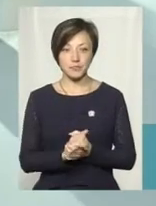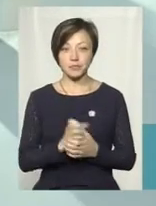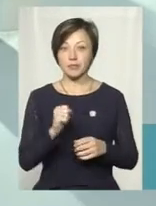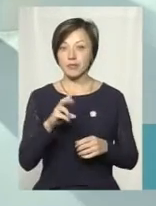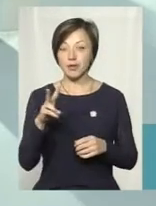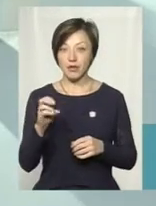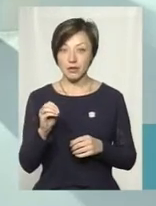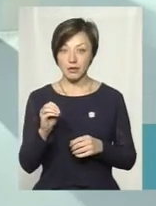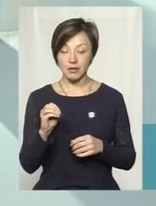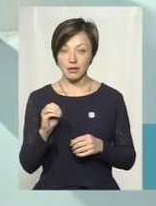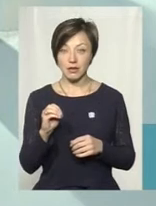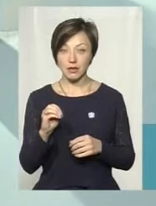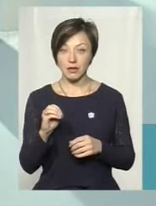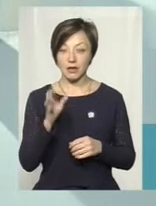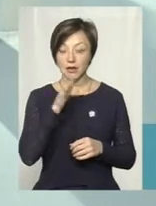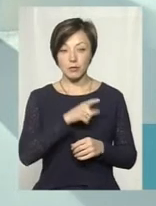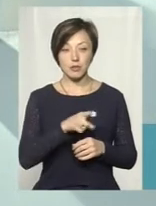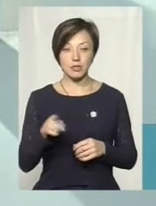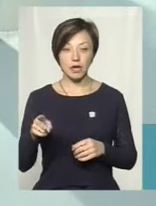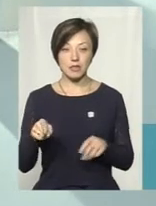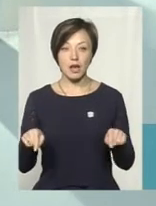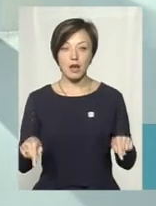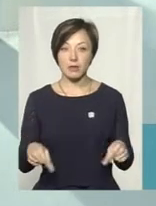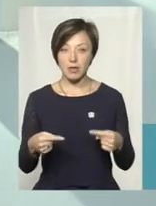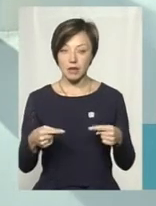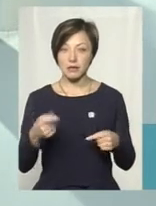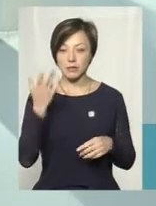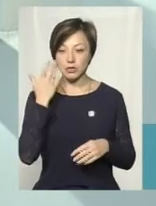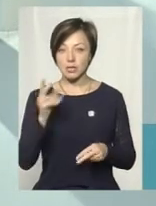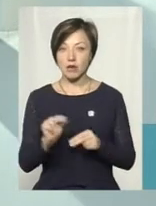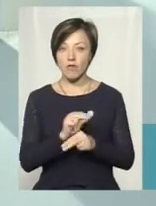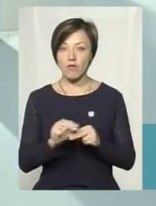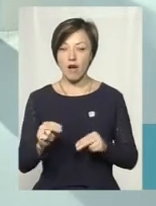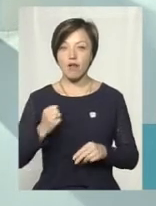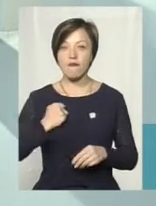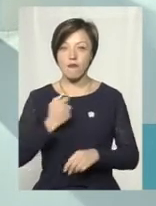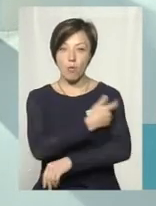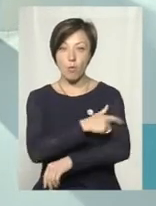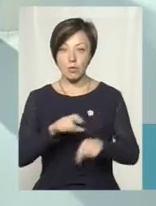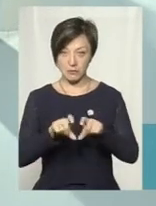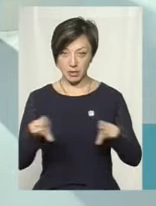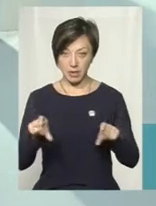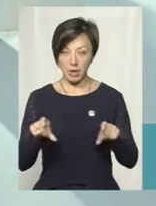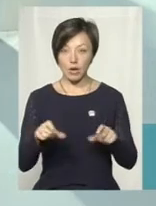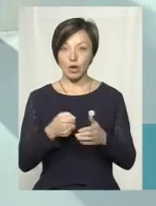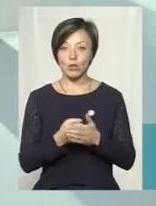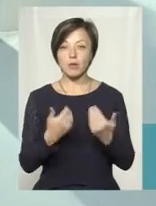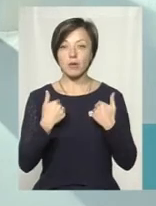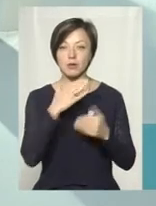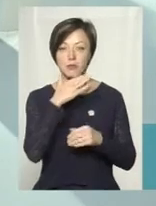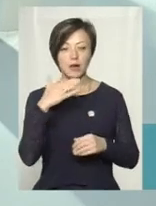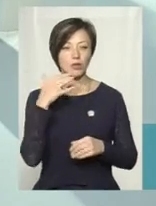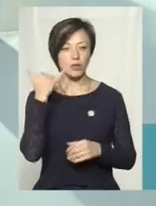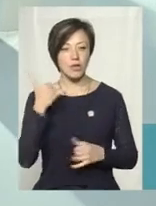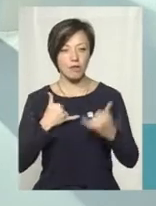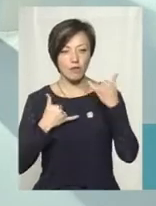Але під час реабілітації, під час лікування в госпіталі до мене дуже багато